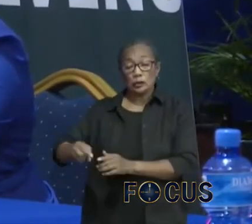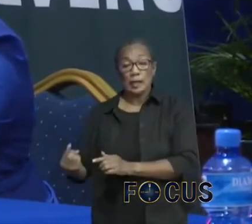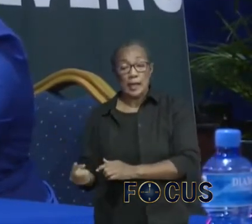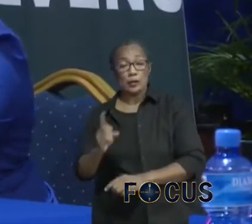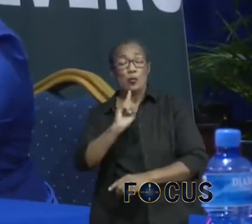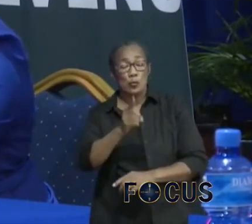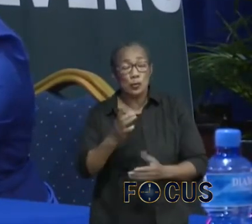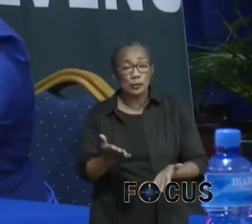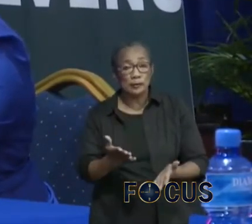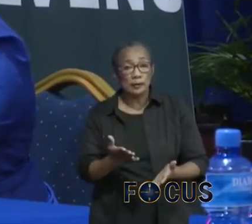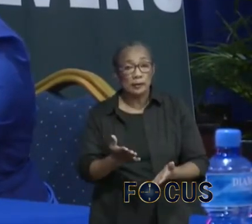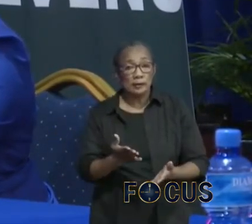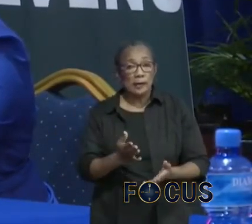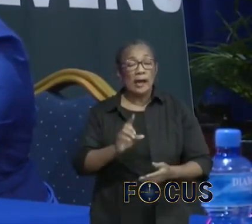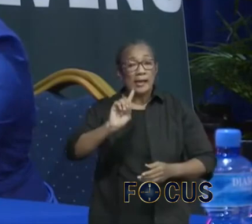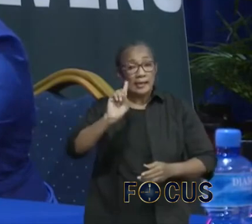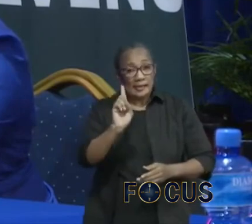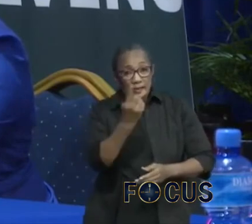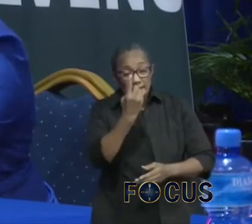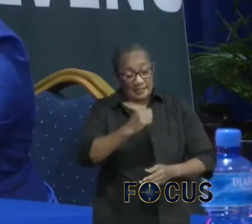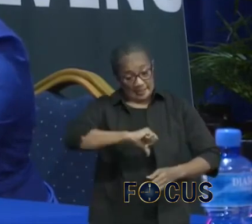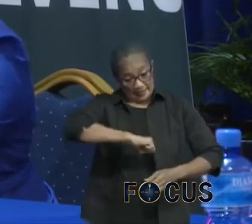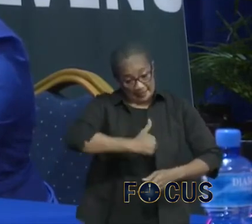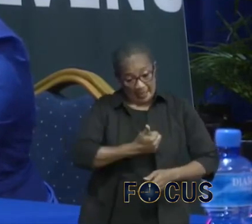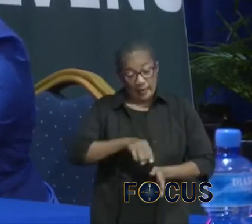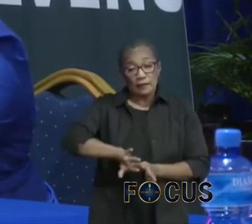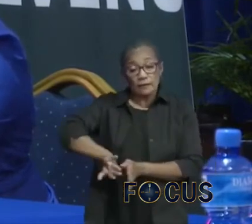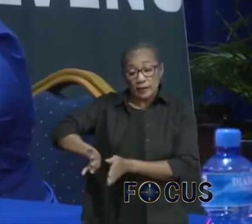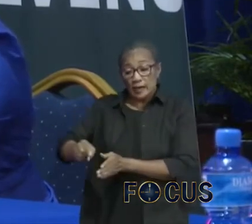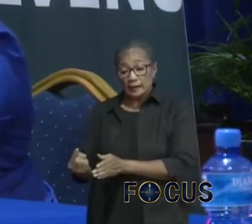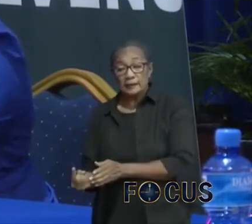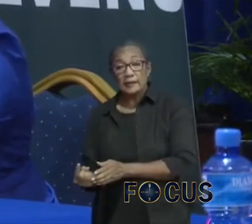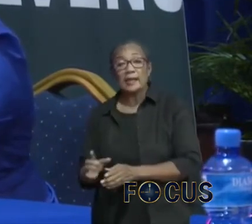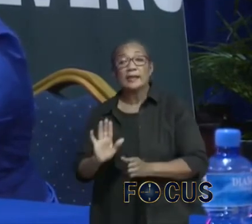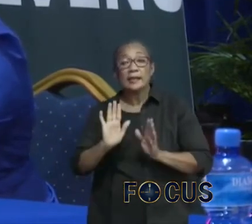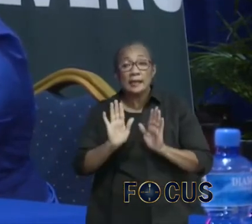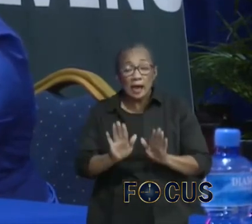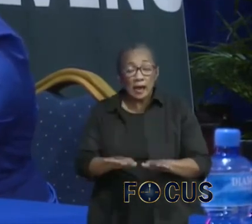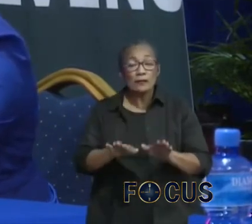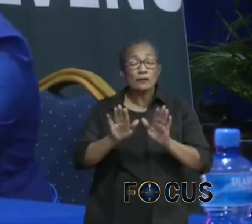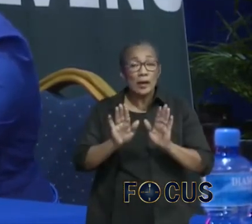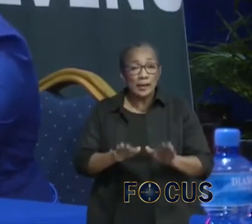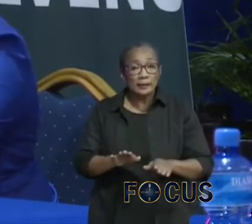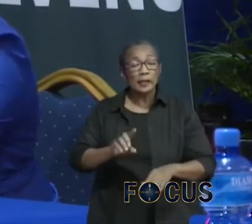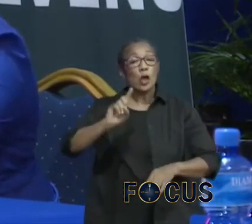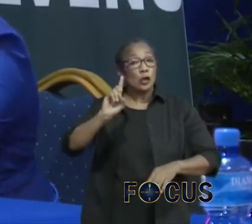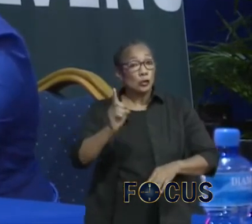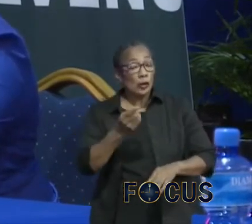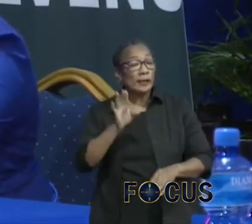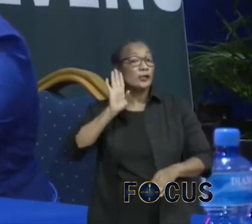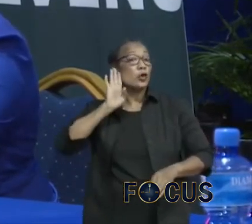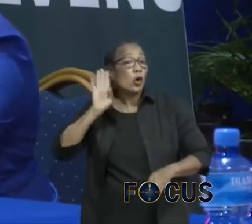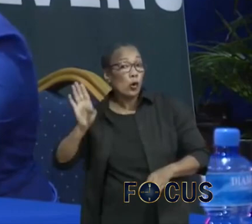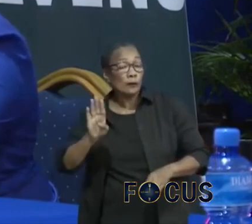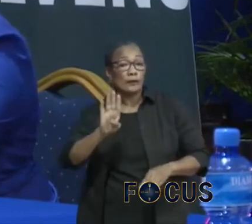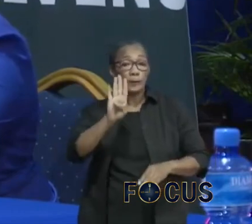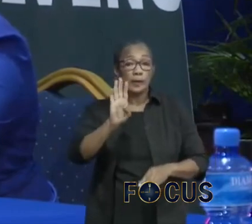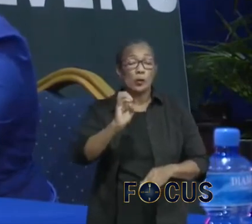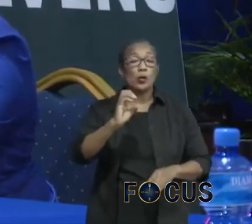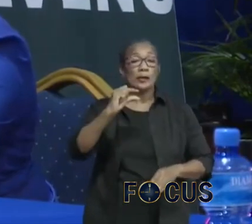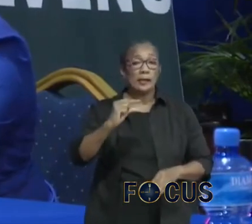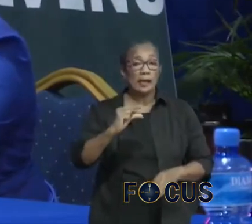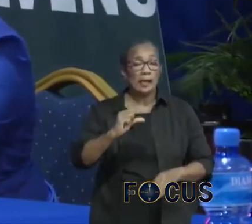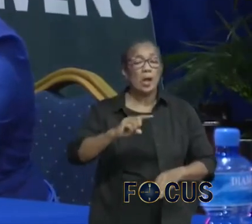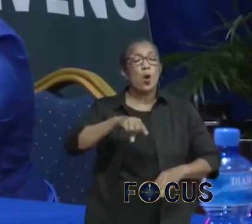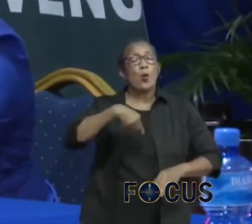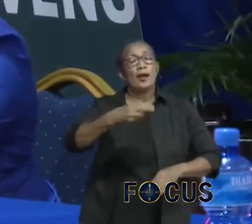quarantaine. Gaat u alvast in zelfquarantaine in afwachting totdat u hoort van BOG wat de